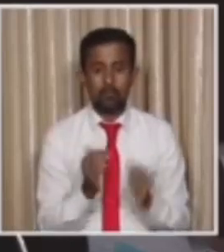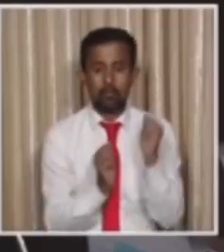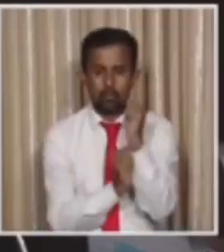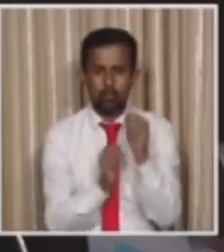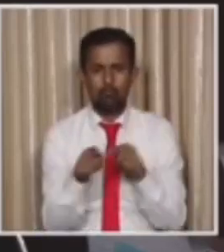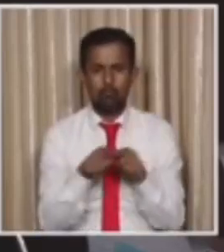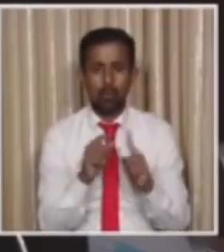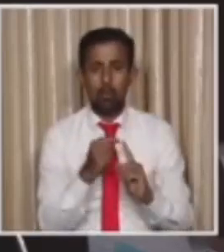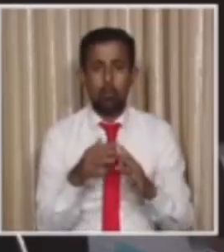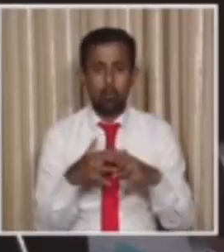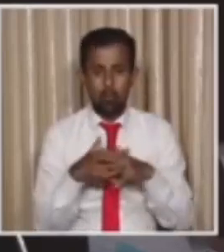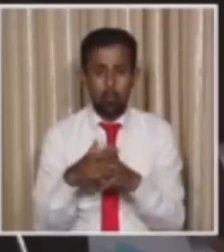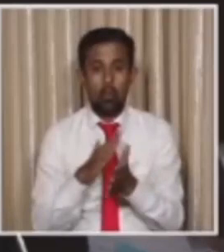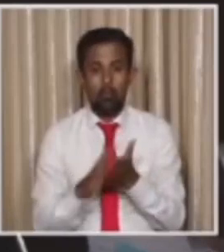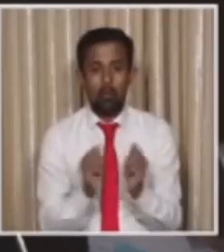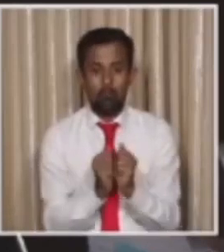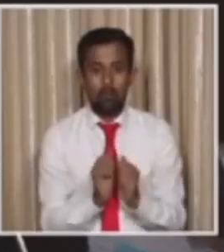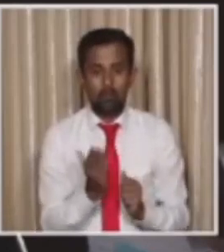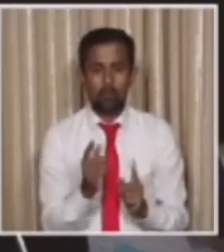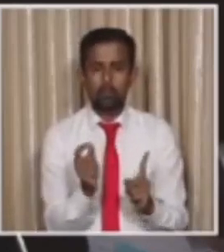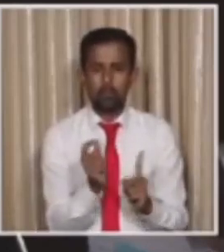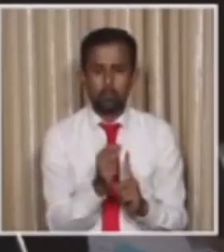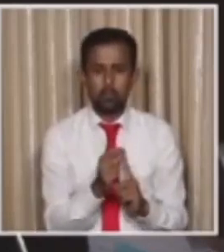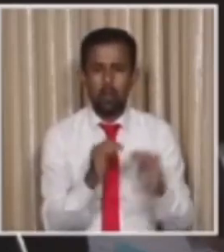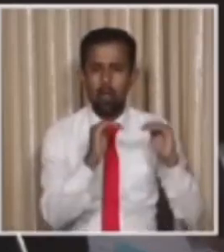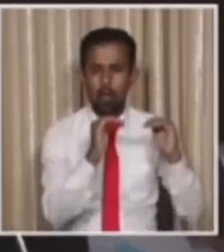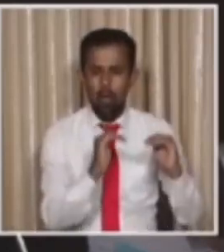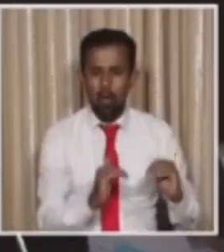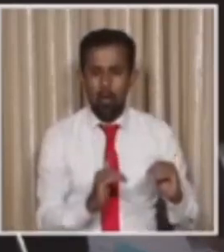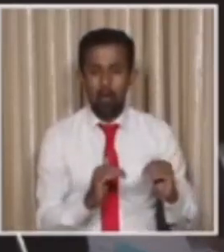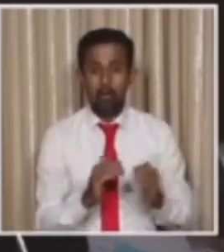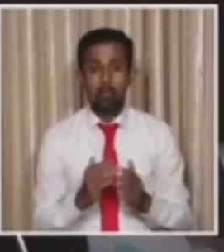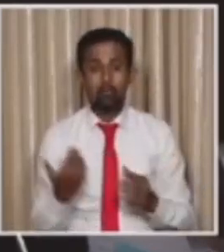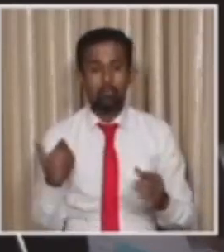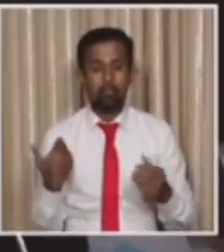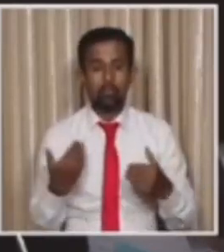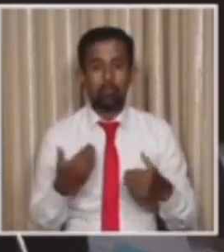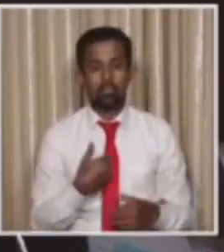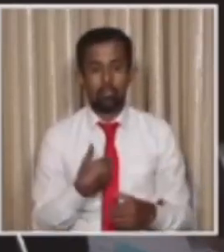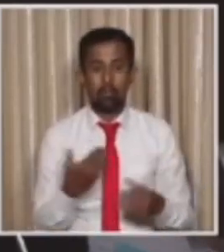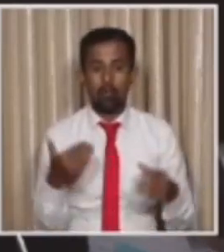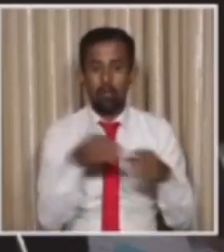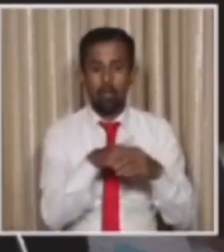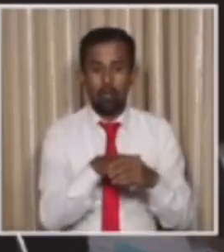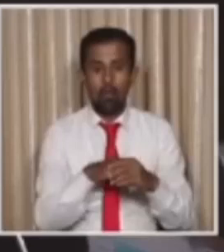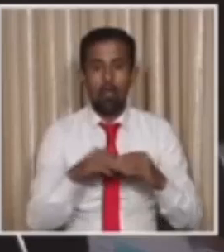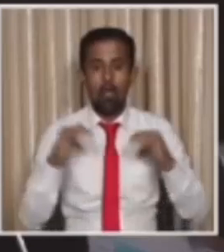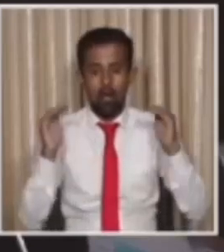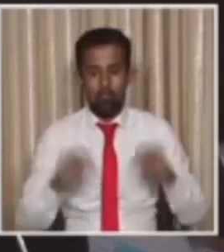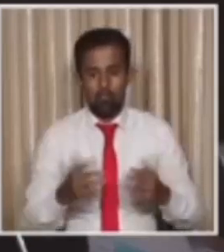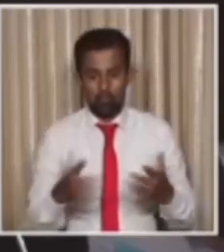වැනි සහනාධාර වැඩපිළිවෙල නිසා දුගීකම අඩුවීමට දරපු දායකත්වය අඩුම මේ